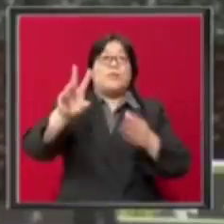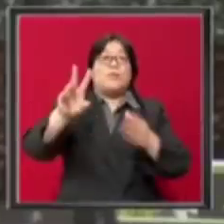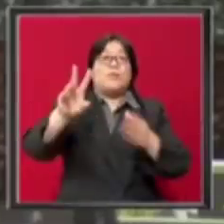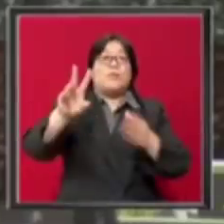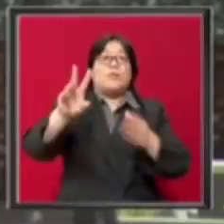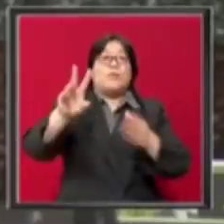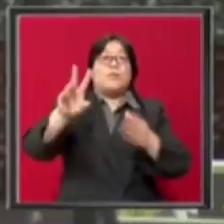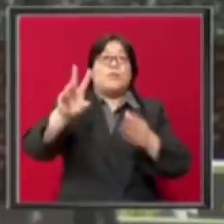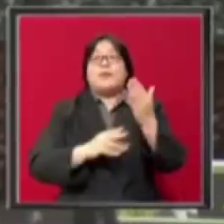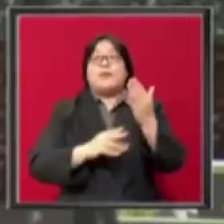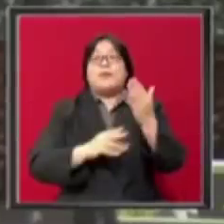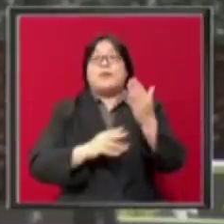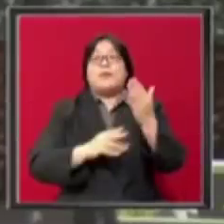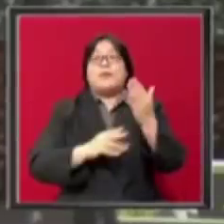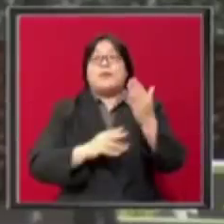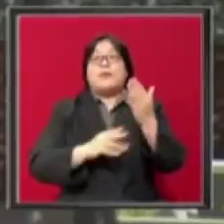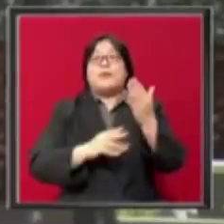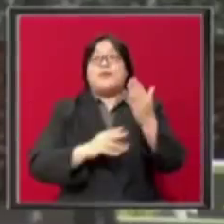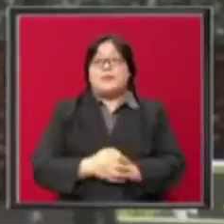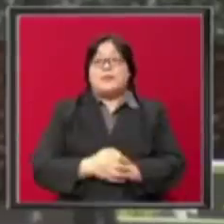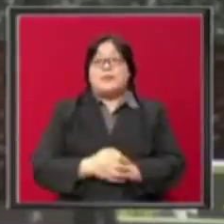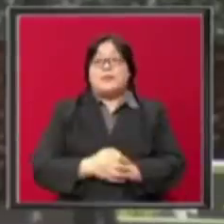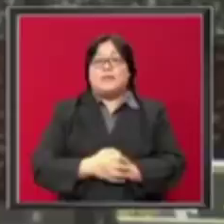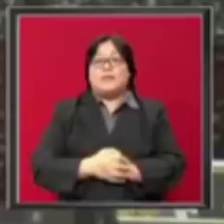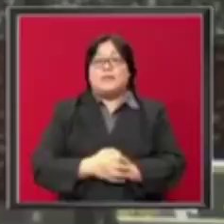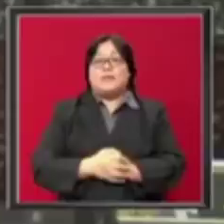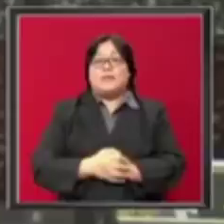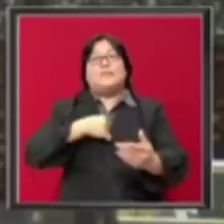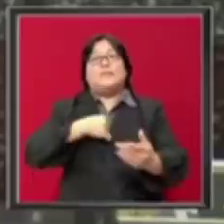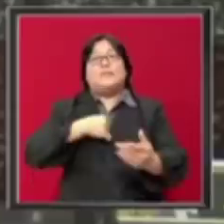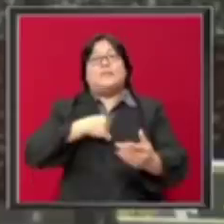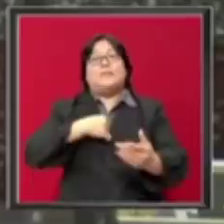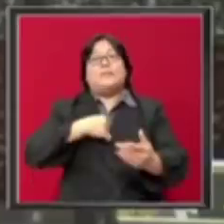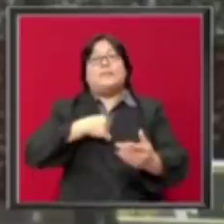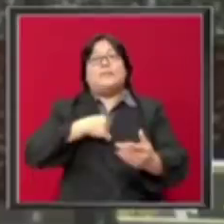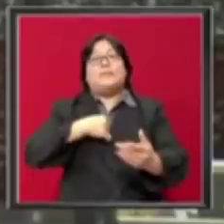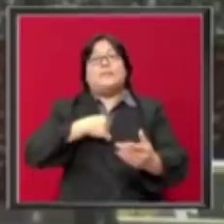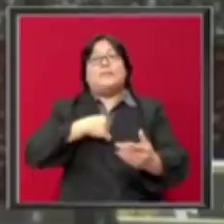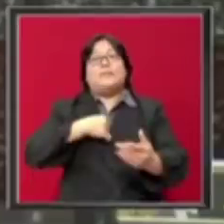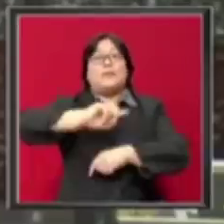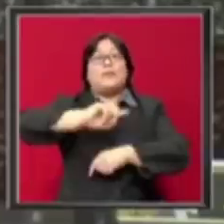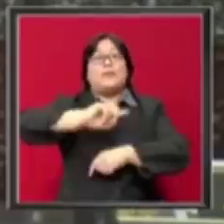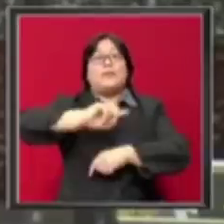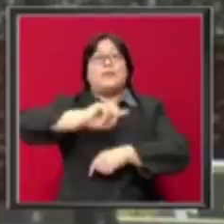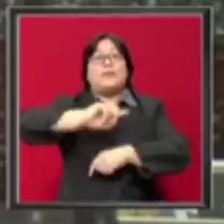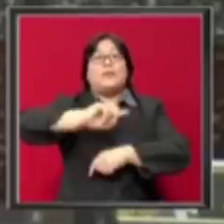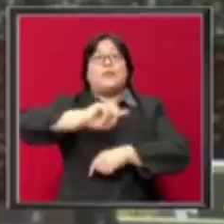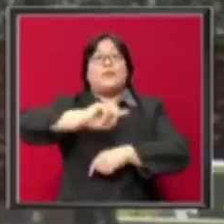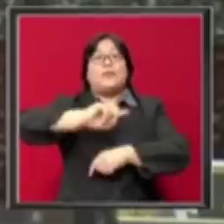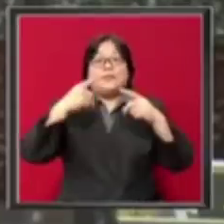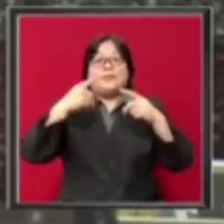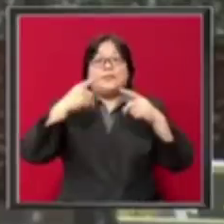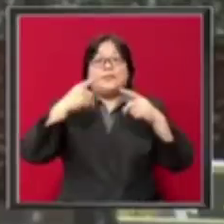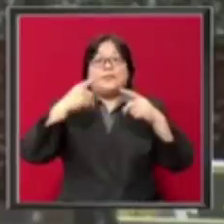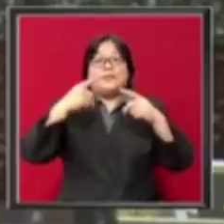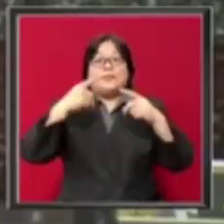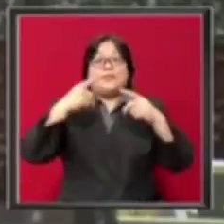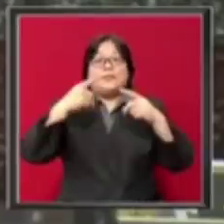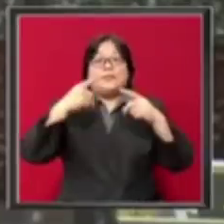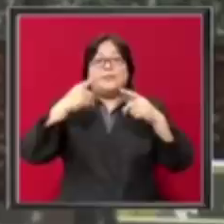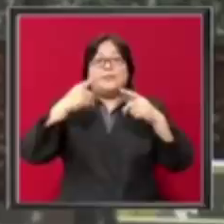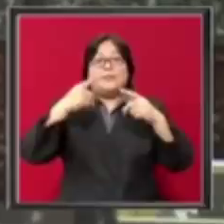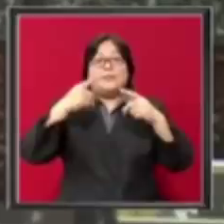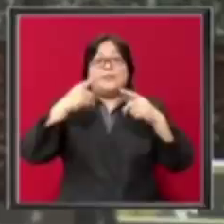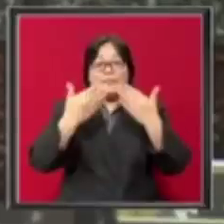malapetaka kerana orang-orang besar melakukan kesilapan dan dimaafkan dan